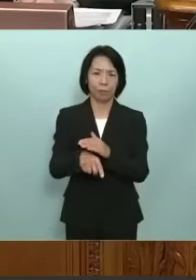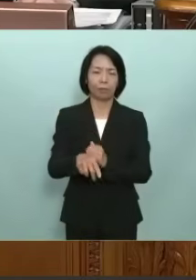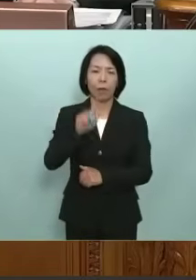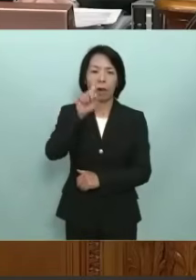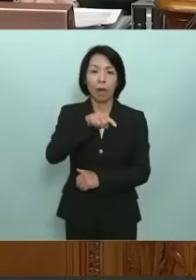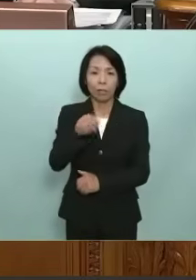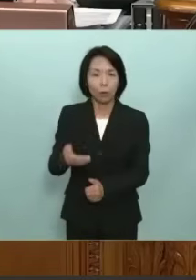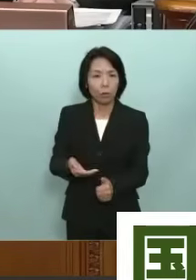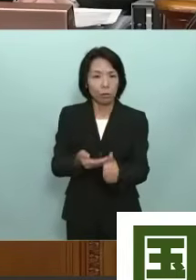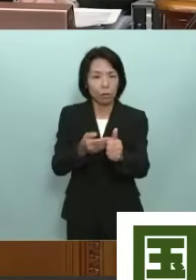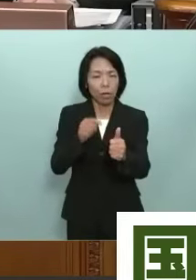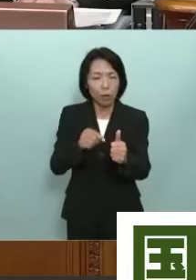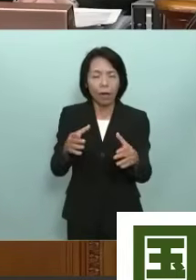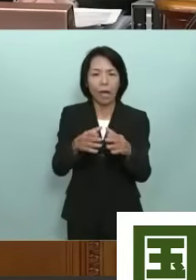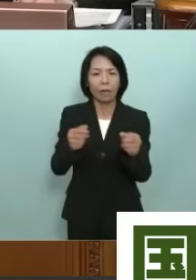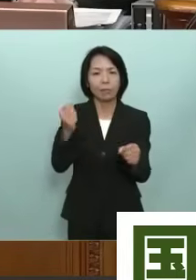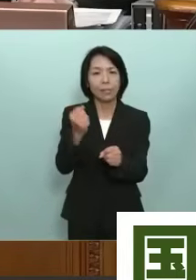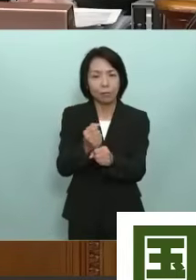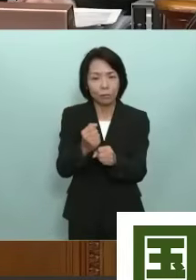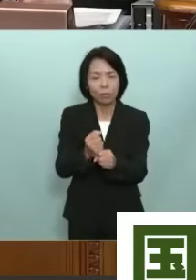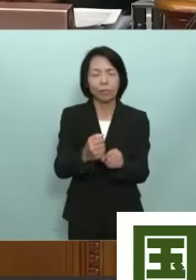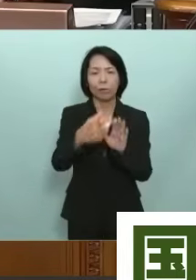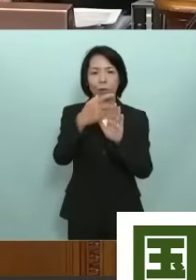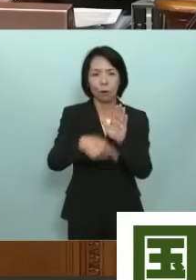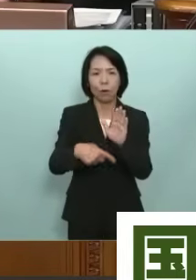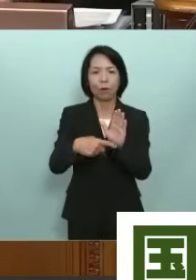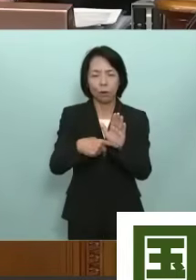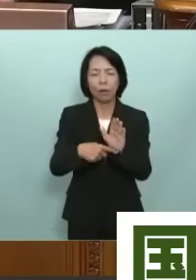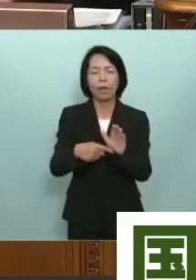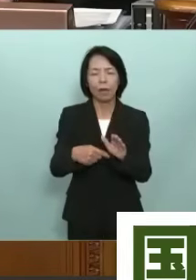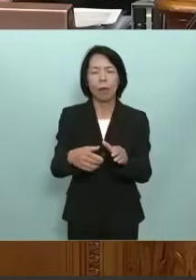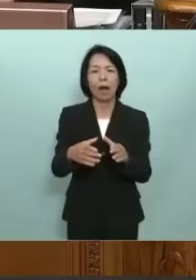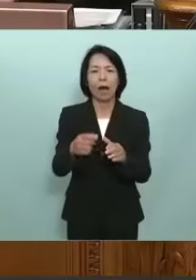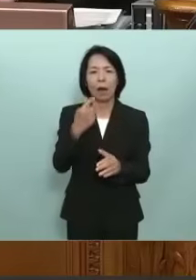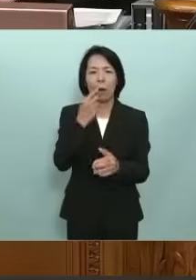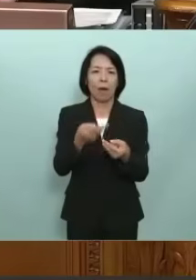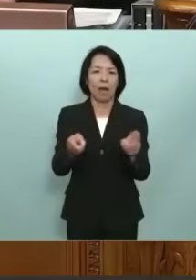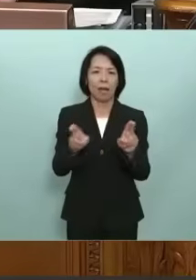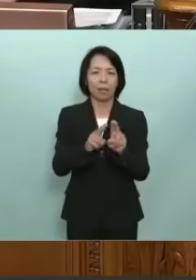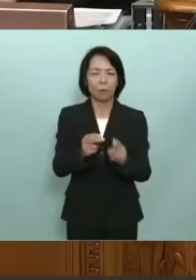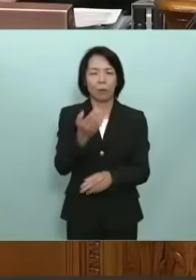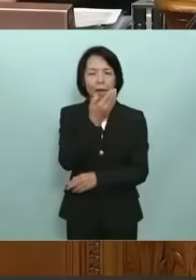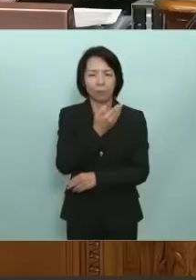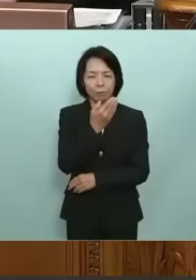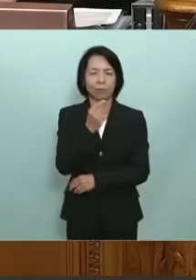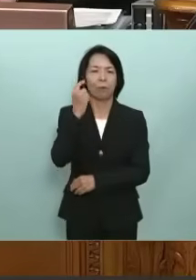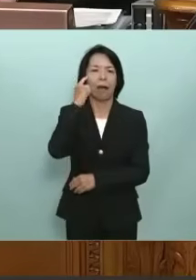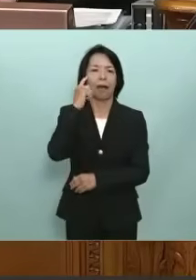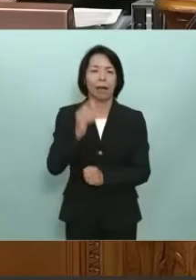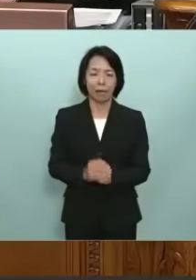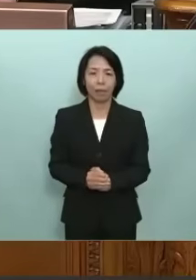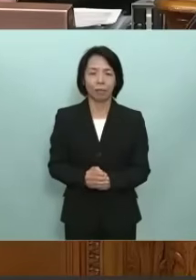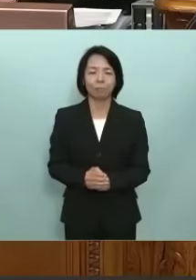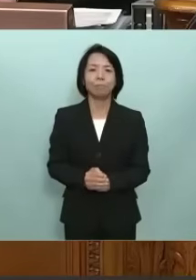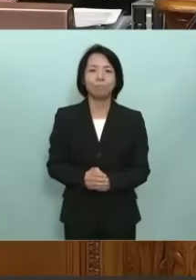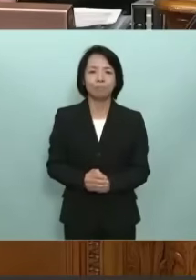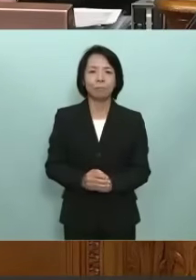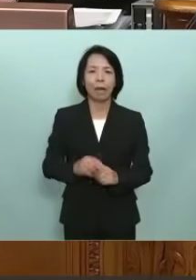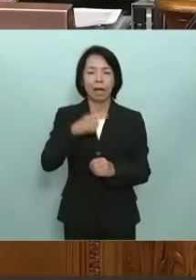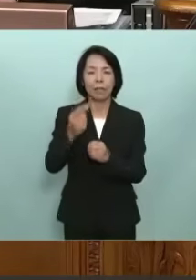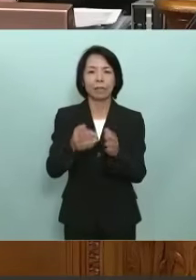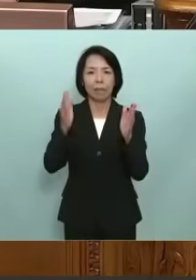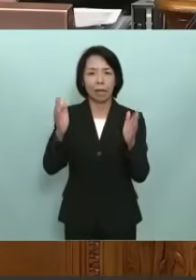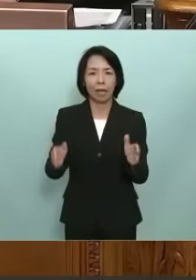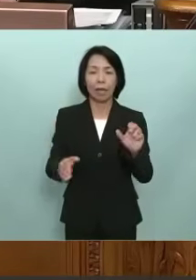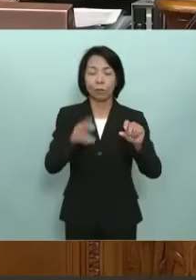国づくりは国民民主党が最も重視する理念です総理年間5兆円規模の未来への